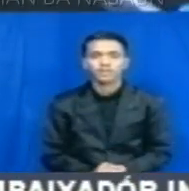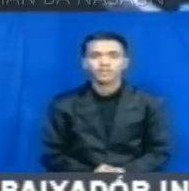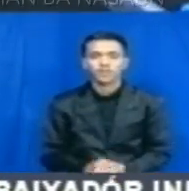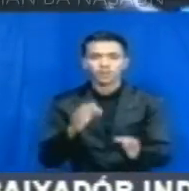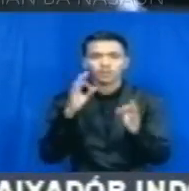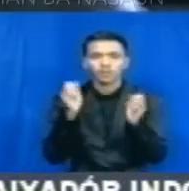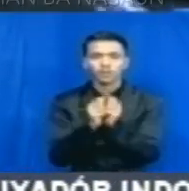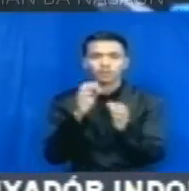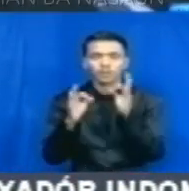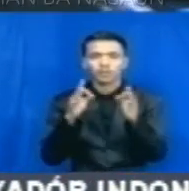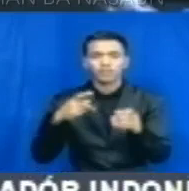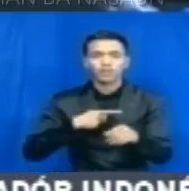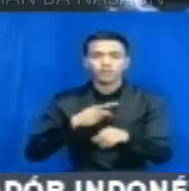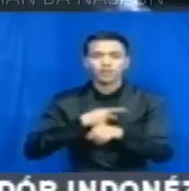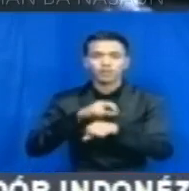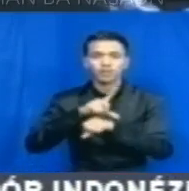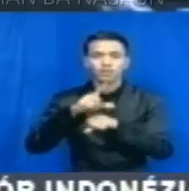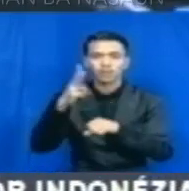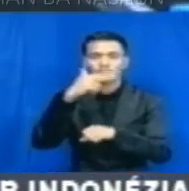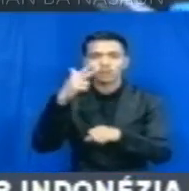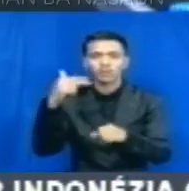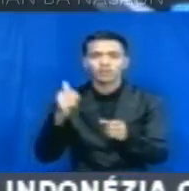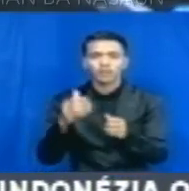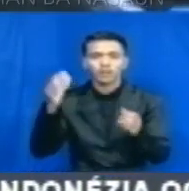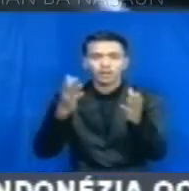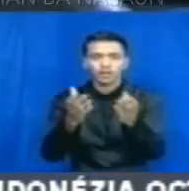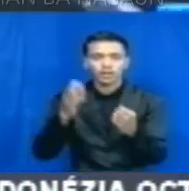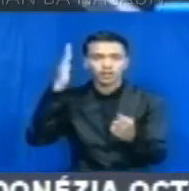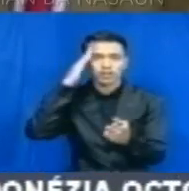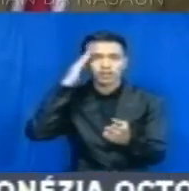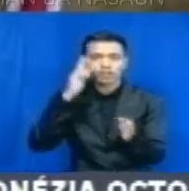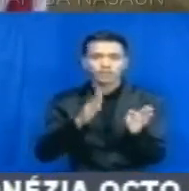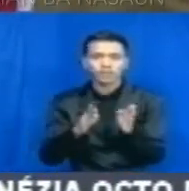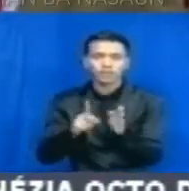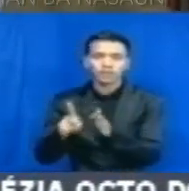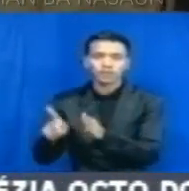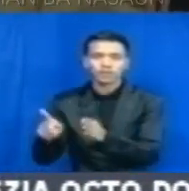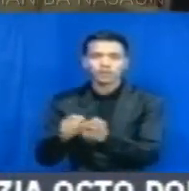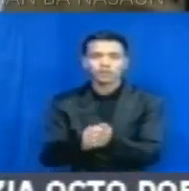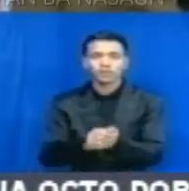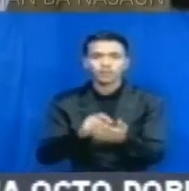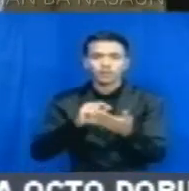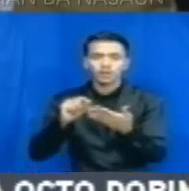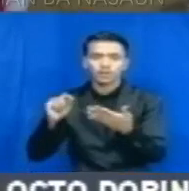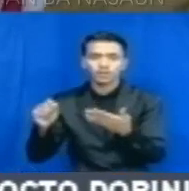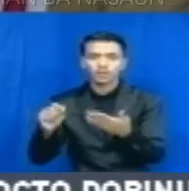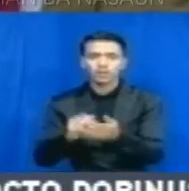de, Parlamento Indonésia, Hakarakatene, processo Parlamento Timor-Leste, ratifica